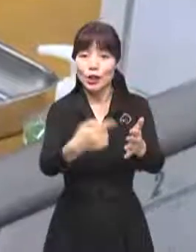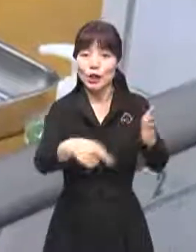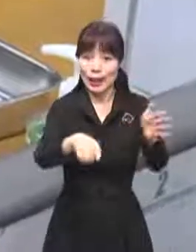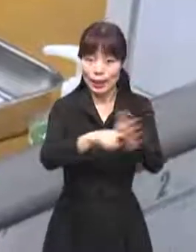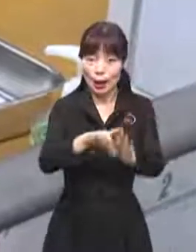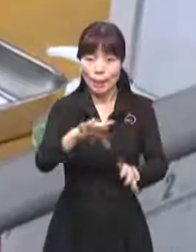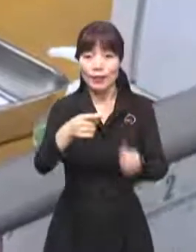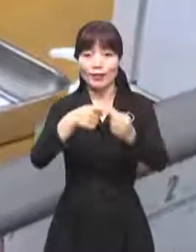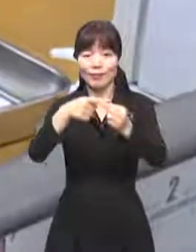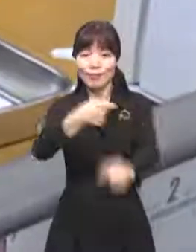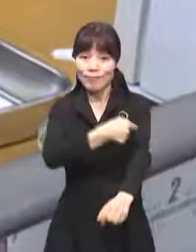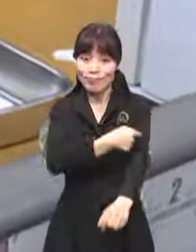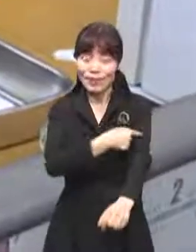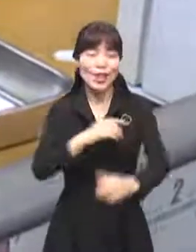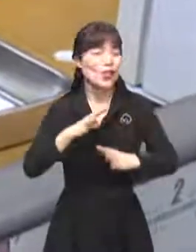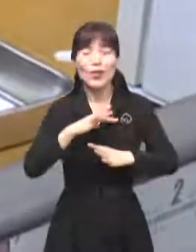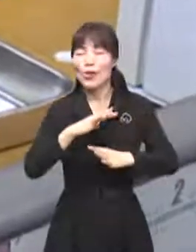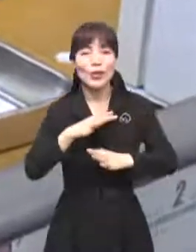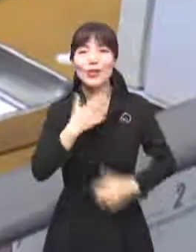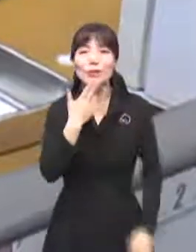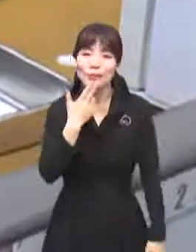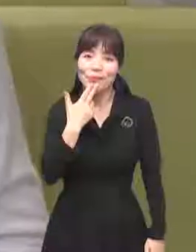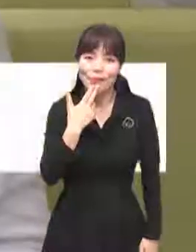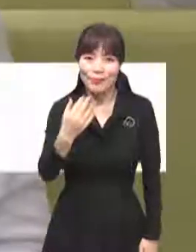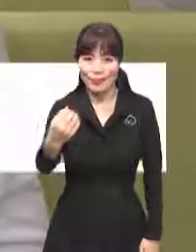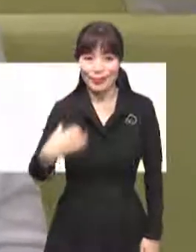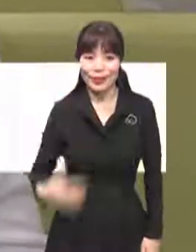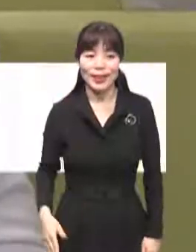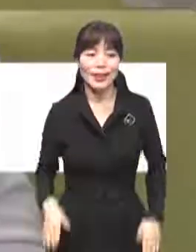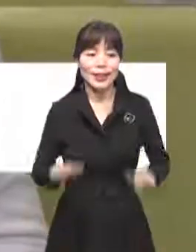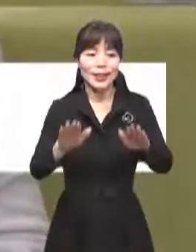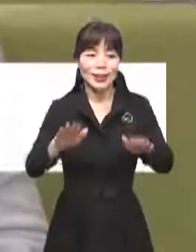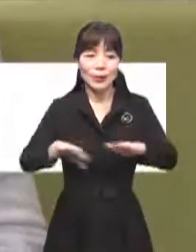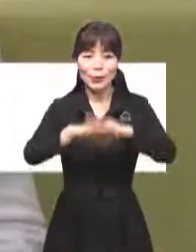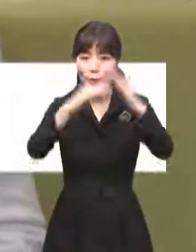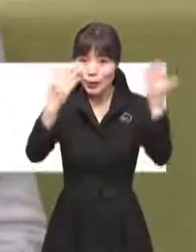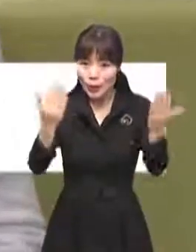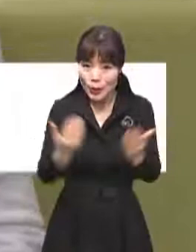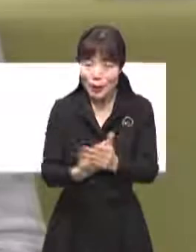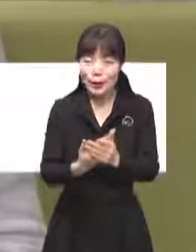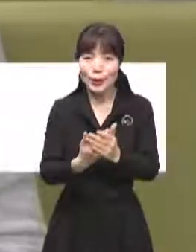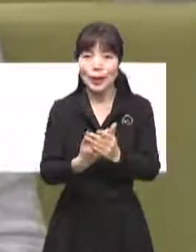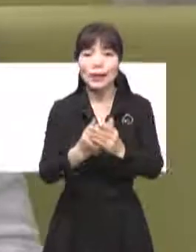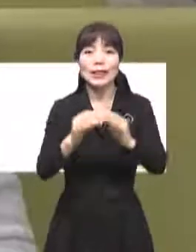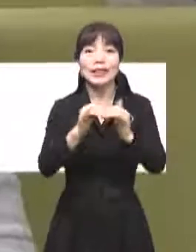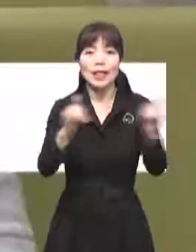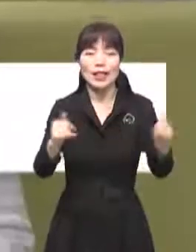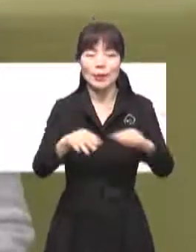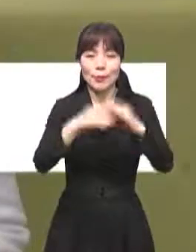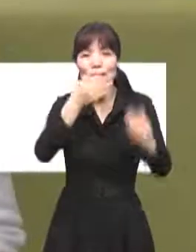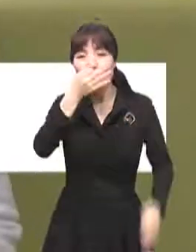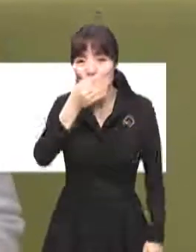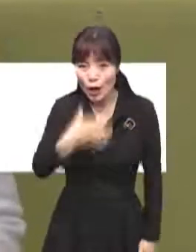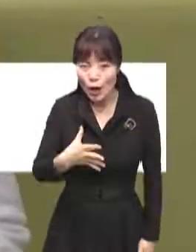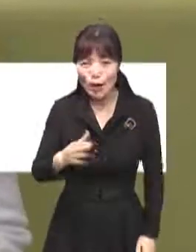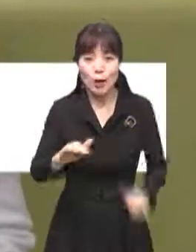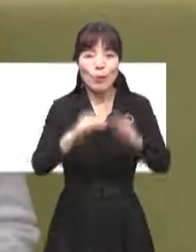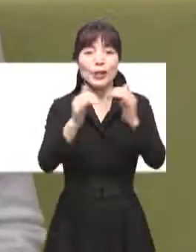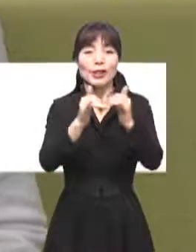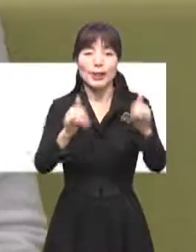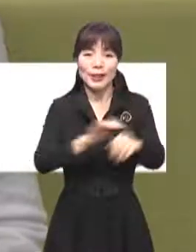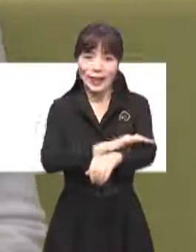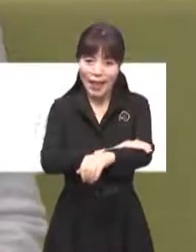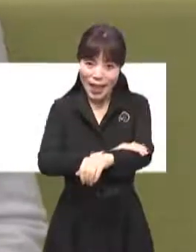두려움은 없었다고 말했습니다. 지금 우리 국민 모두 나뿐이 아니고 다 힘들잖아요. 모든 분들이 다